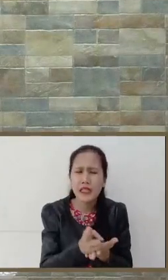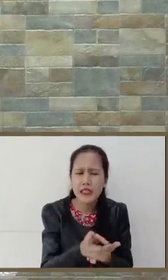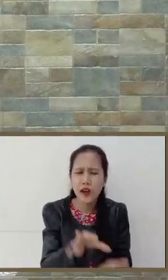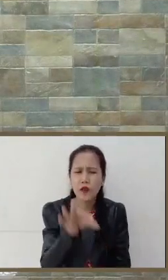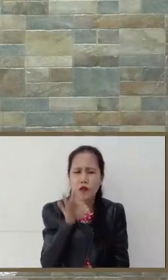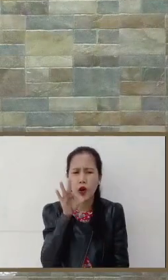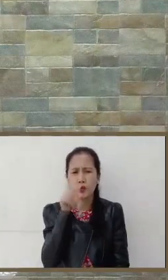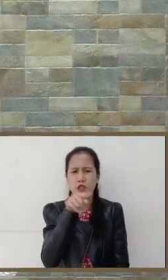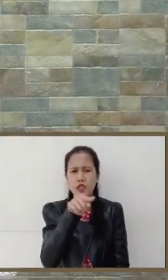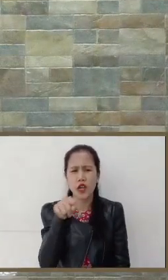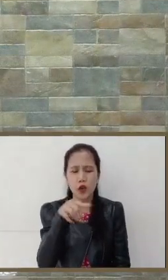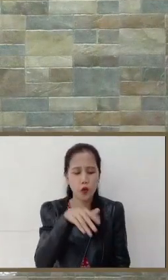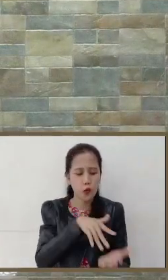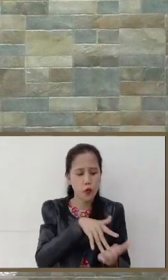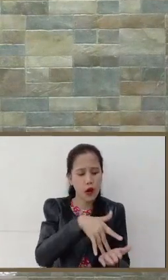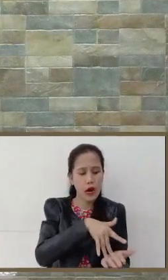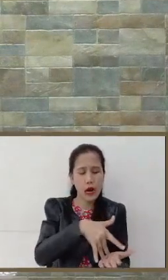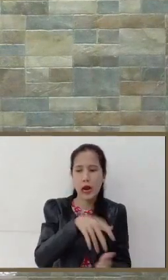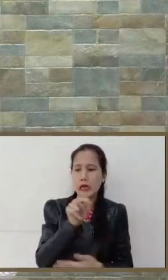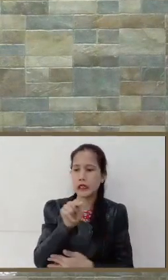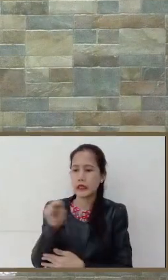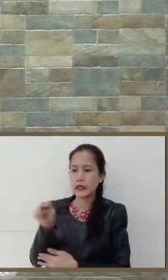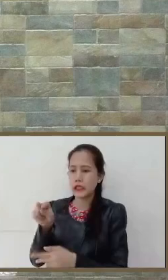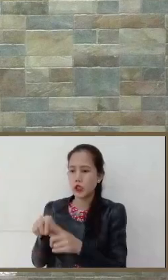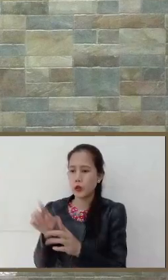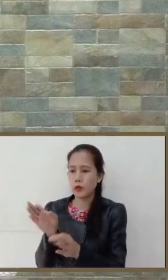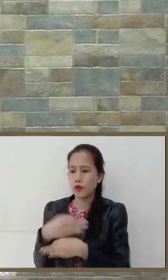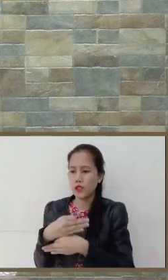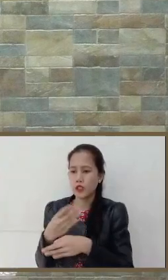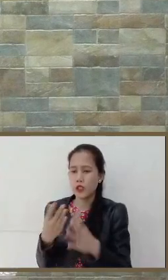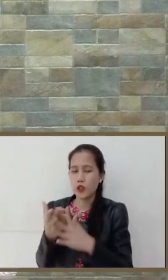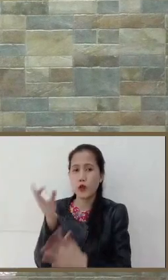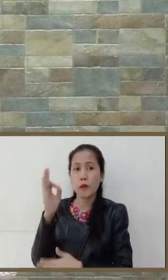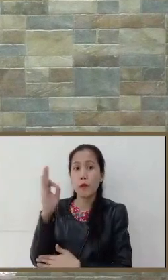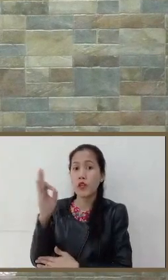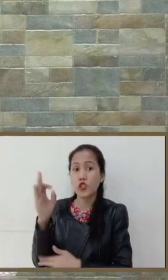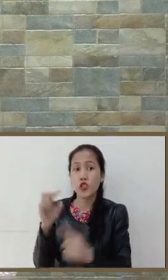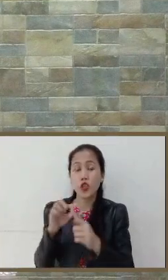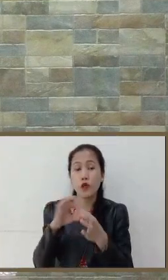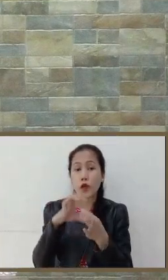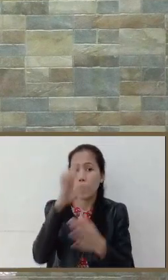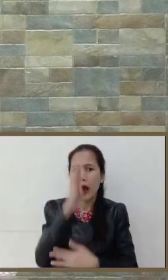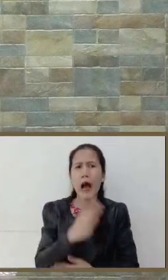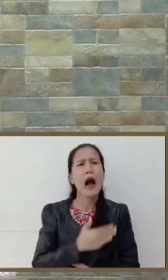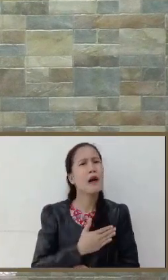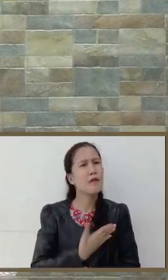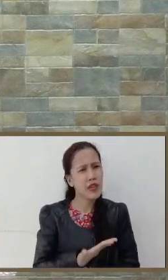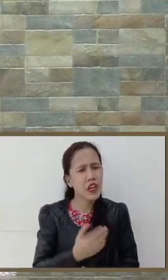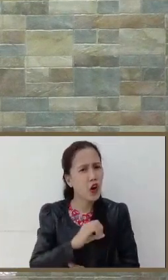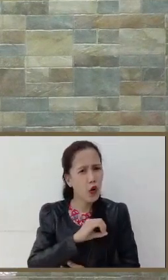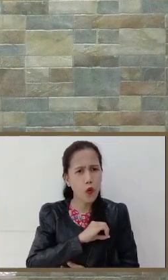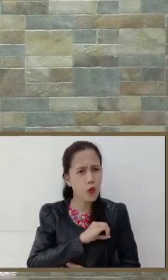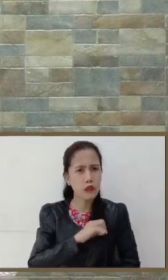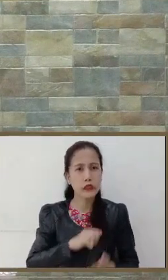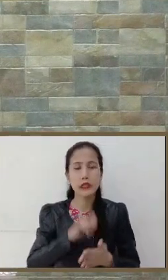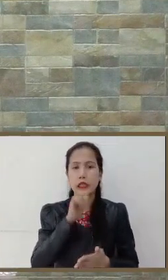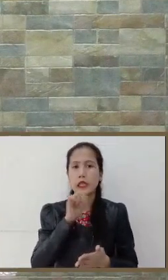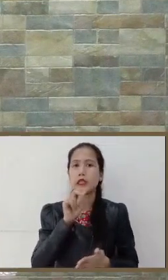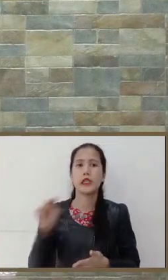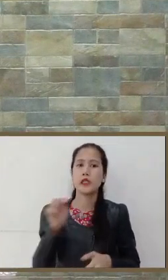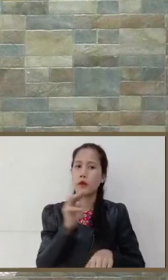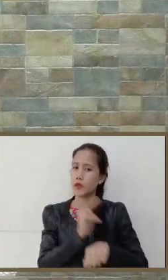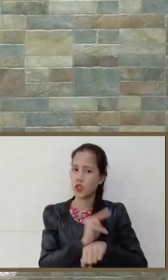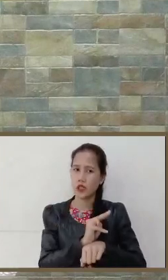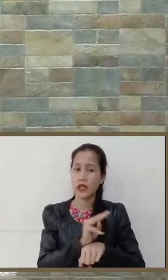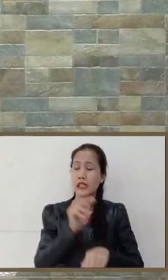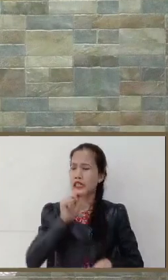dapat ayusin sa pamamagitan po ng pakikinig ng salita ng Diyos. Aminin mo sa sarili mo na hindi pa ministry mo lang kailangan mo. Ang kailangan mo